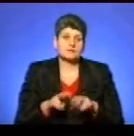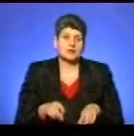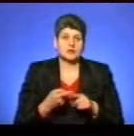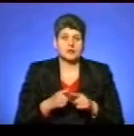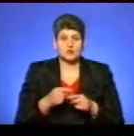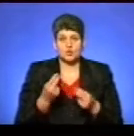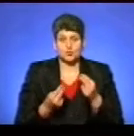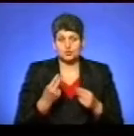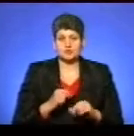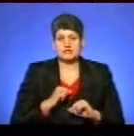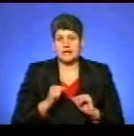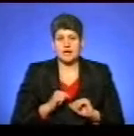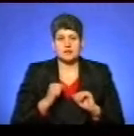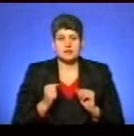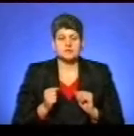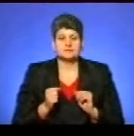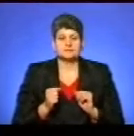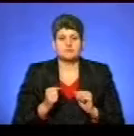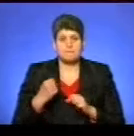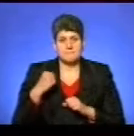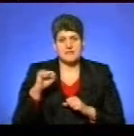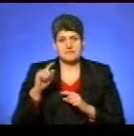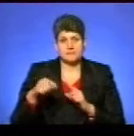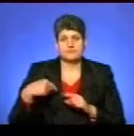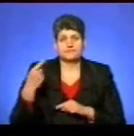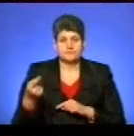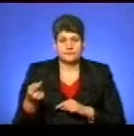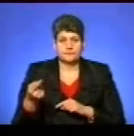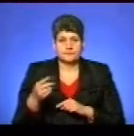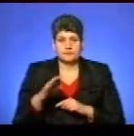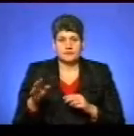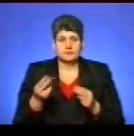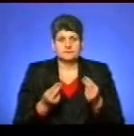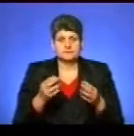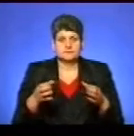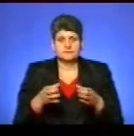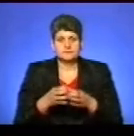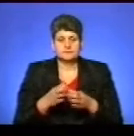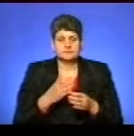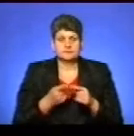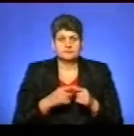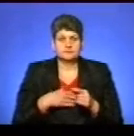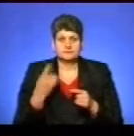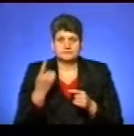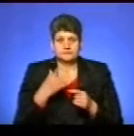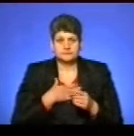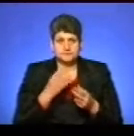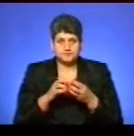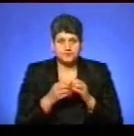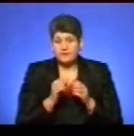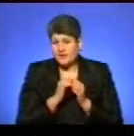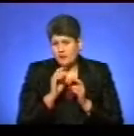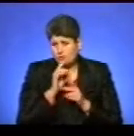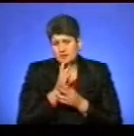гру і старатись перемогти в наступних. Незіграність – це перша наша проблема, а помилки в